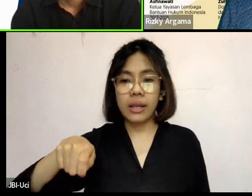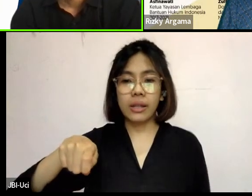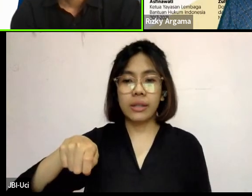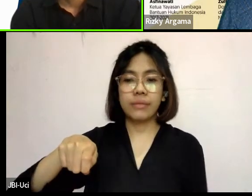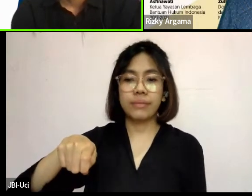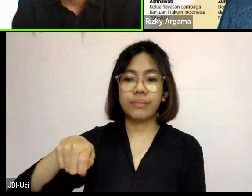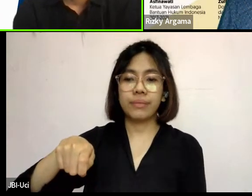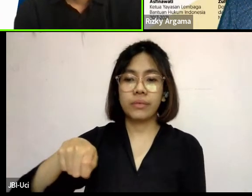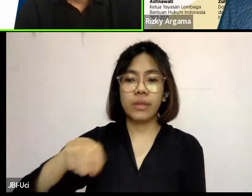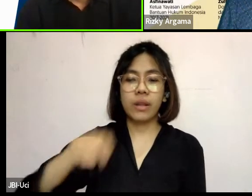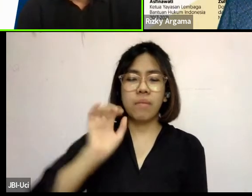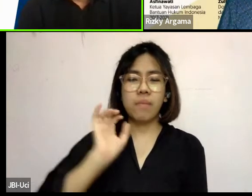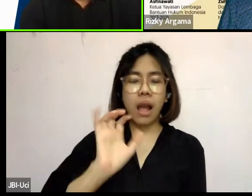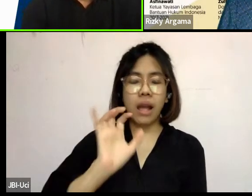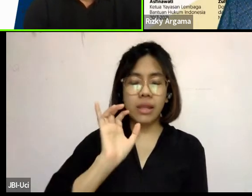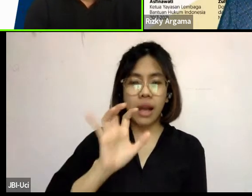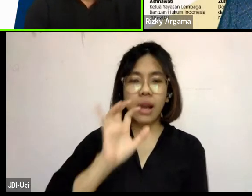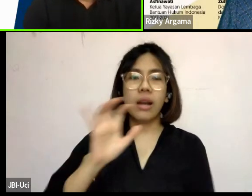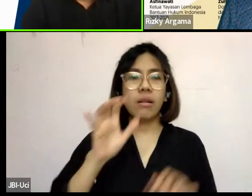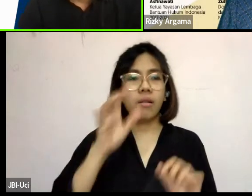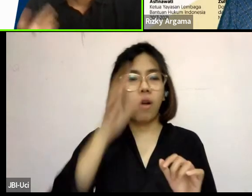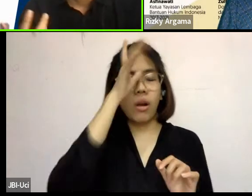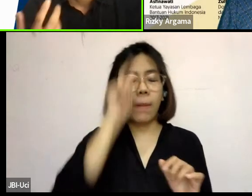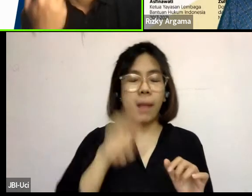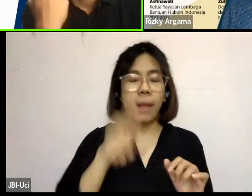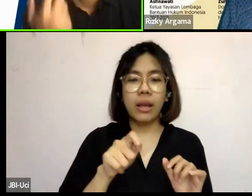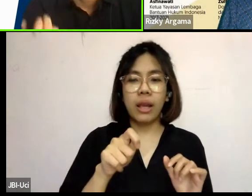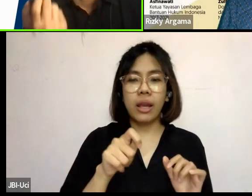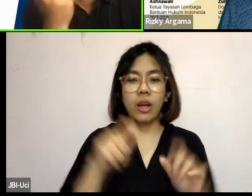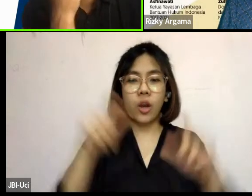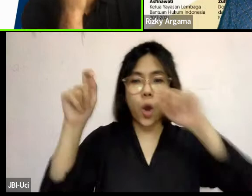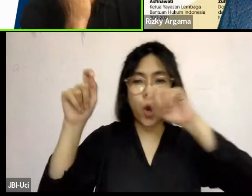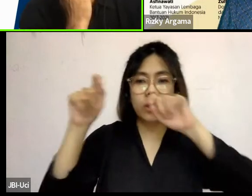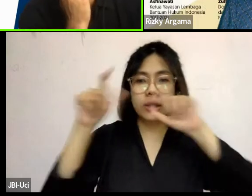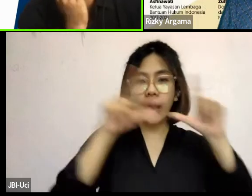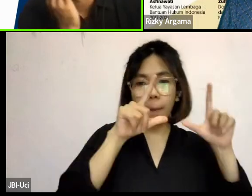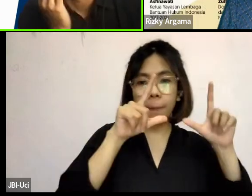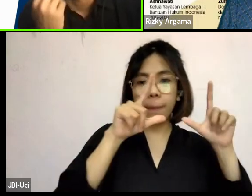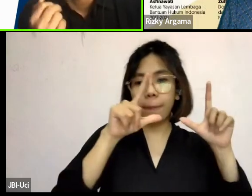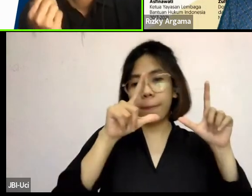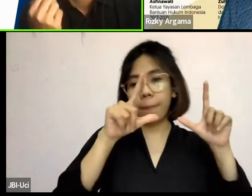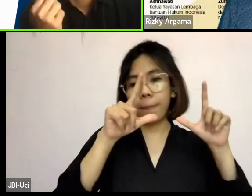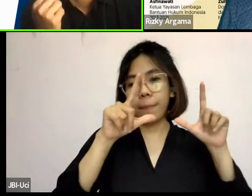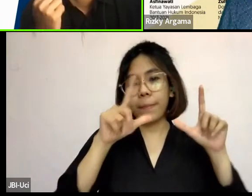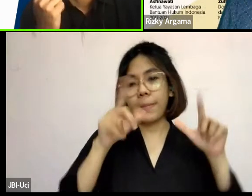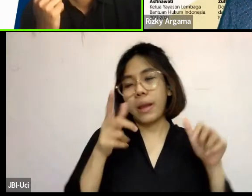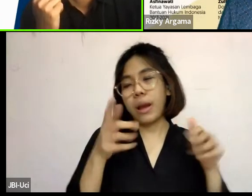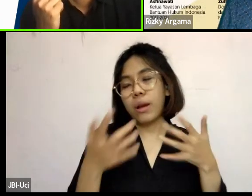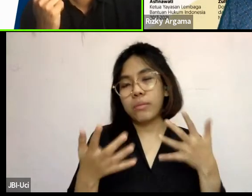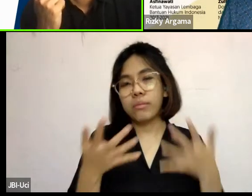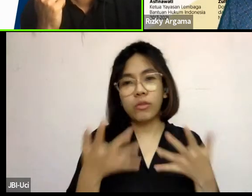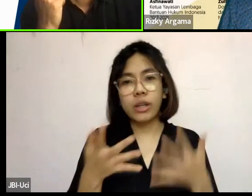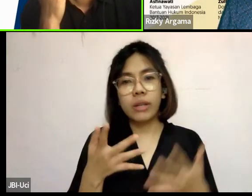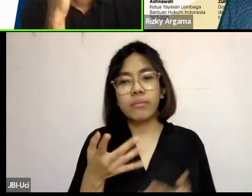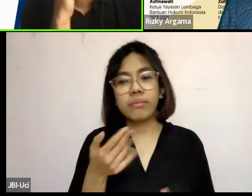berbagai macam konsep yang bisa dibilang